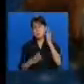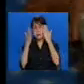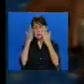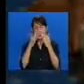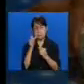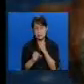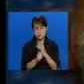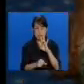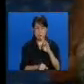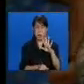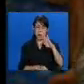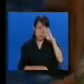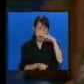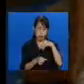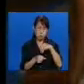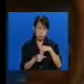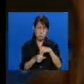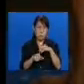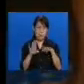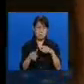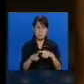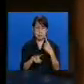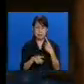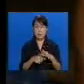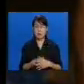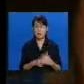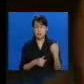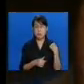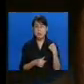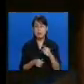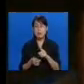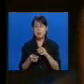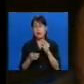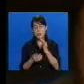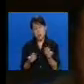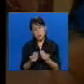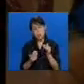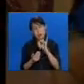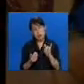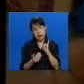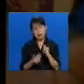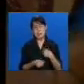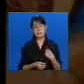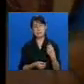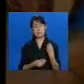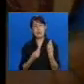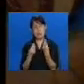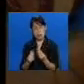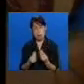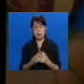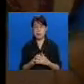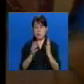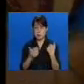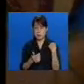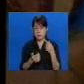75ปีป่วยอยู่ในบ้านมานานเกือบเดือนแล้วมีเพียงสมาชิกทุกคนในครอบครัวคอยให้กำลังใจหลังจากเด็กๆแต่ละค